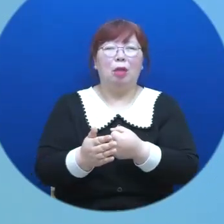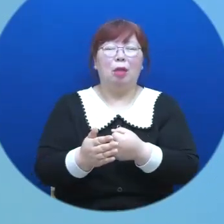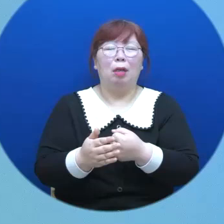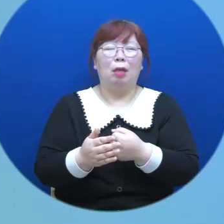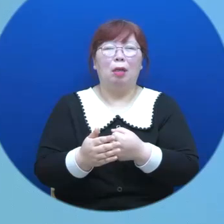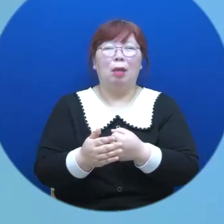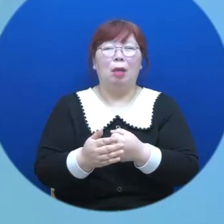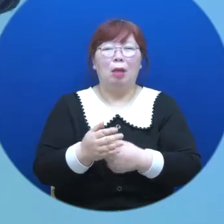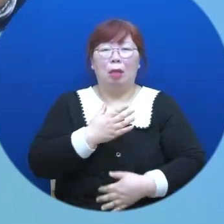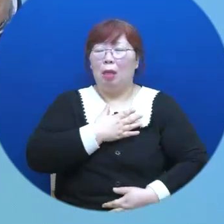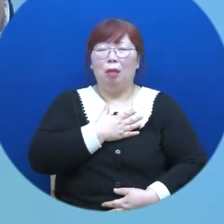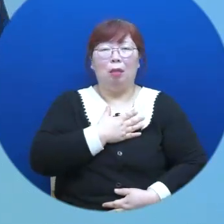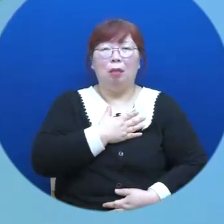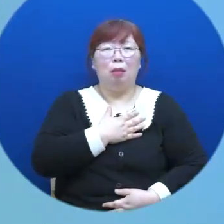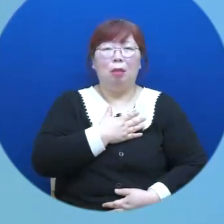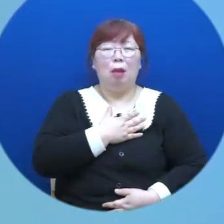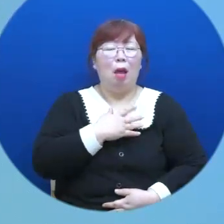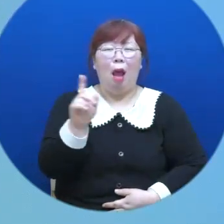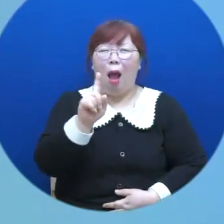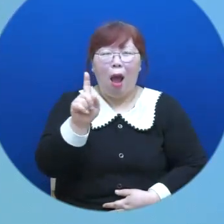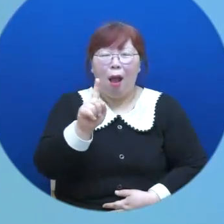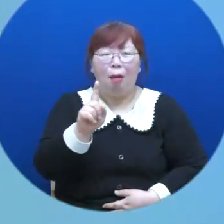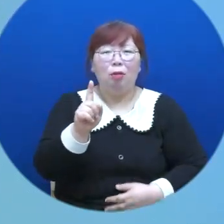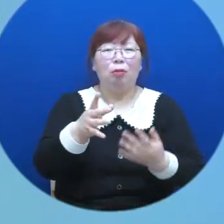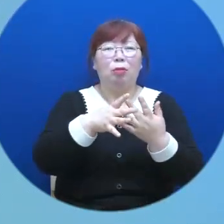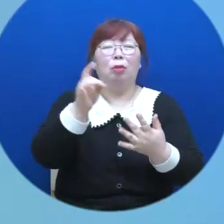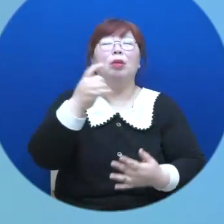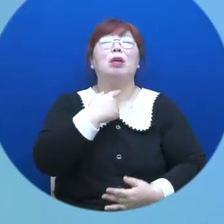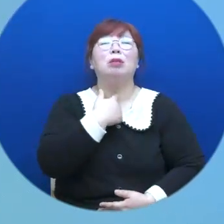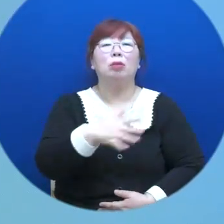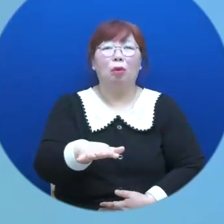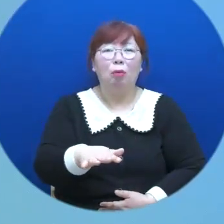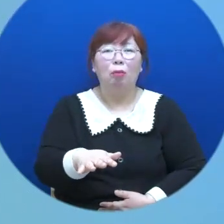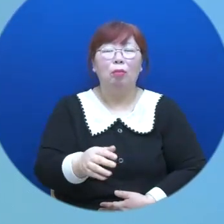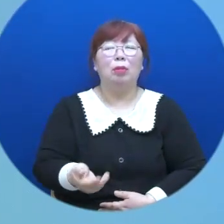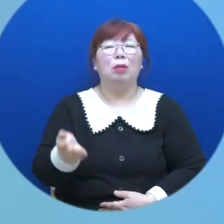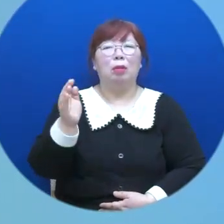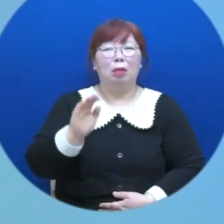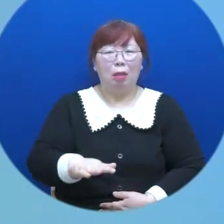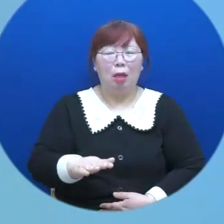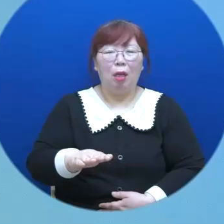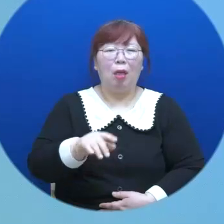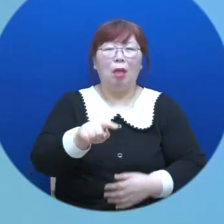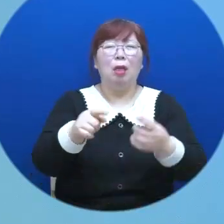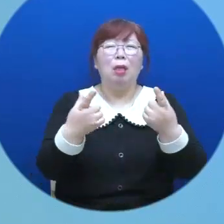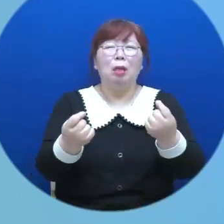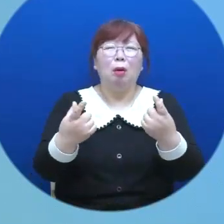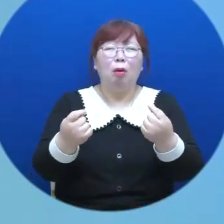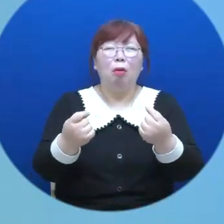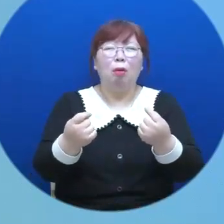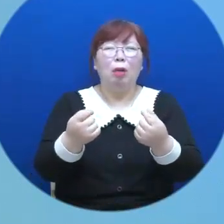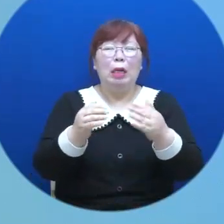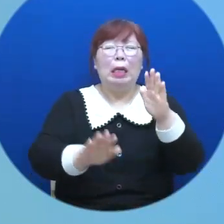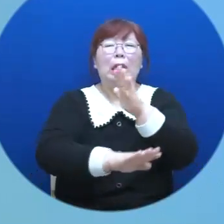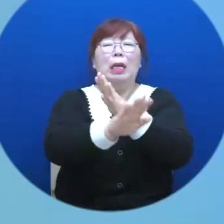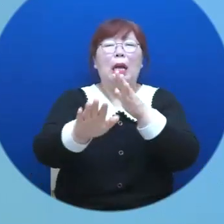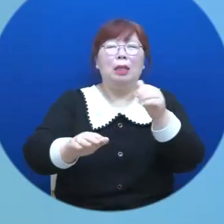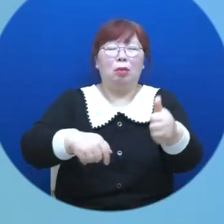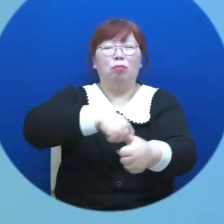자기는 한 번도 그런 선택을 한 것도 없이 태어났는데 이런 집안의 분위기